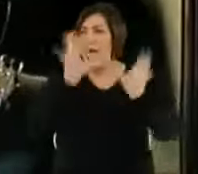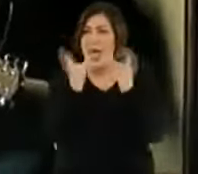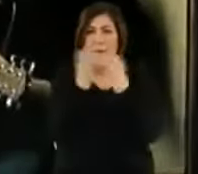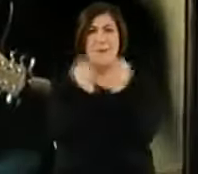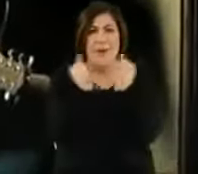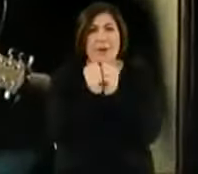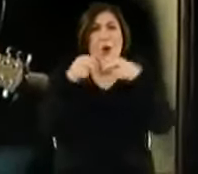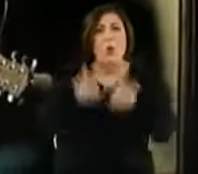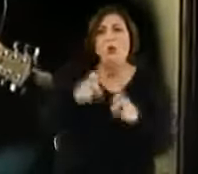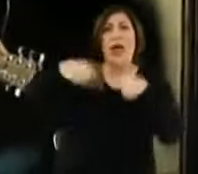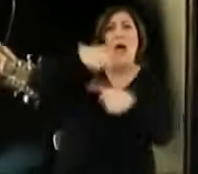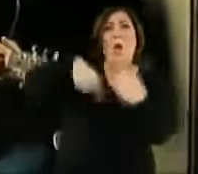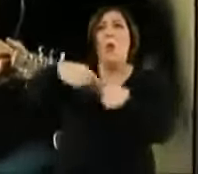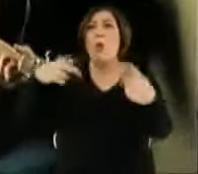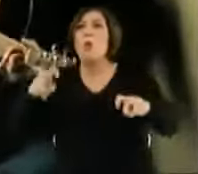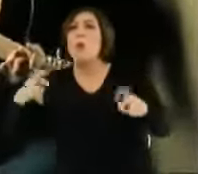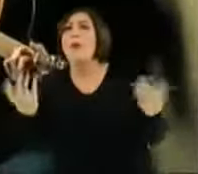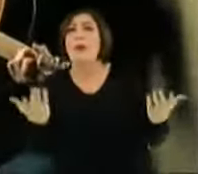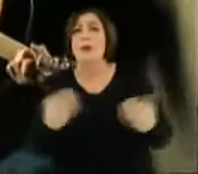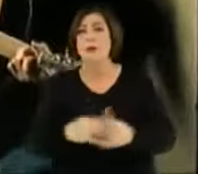ekibiyle birlikte çökecek bir yer arıyor.